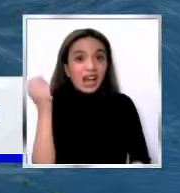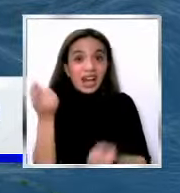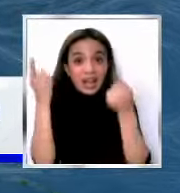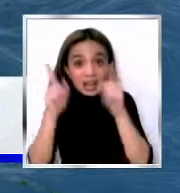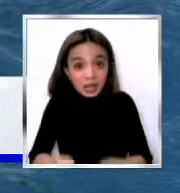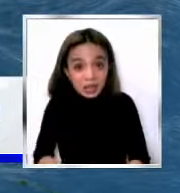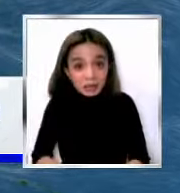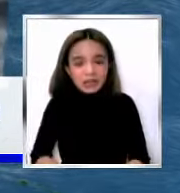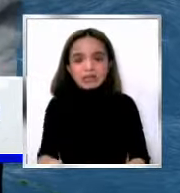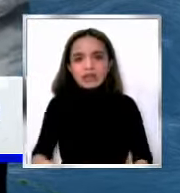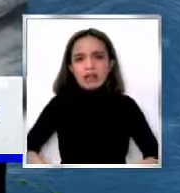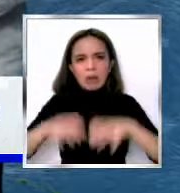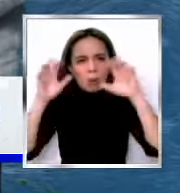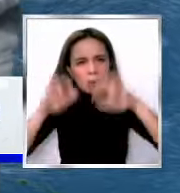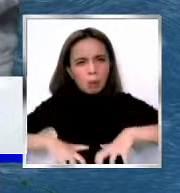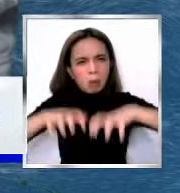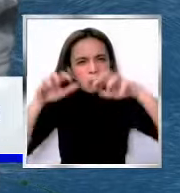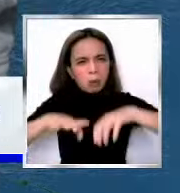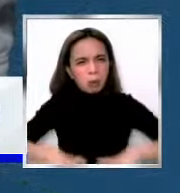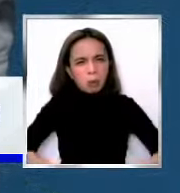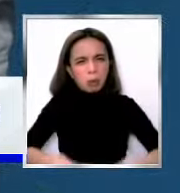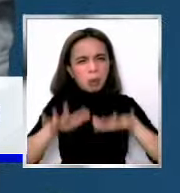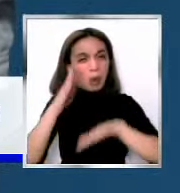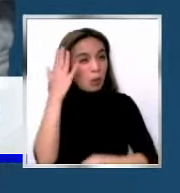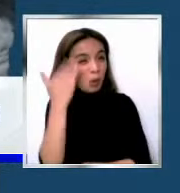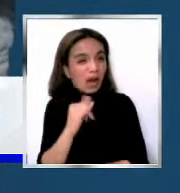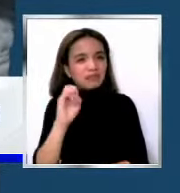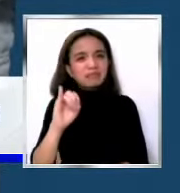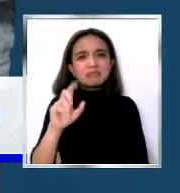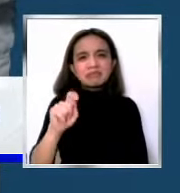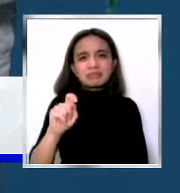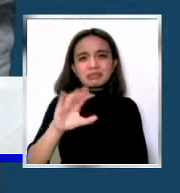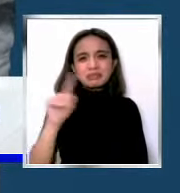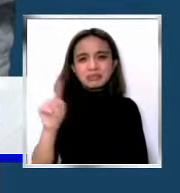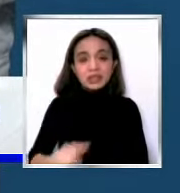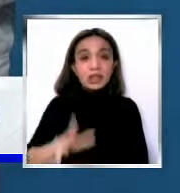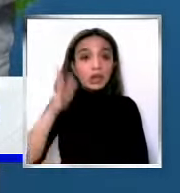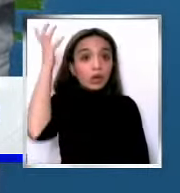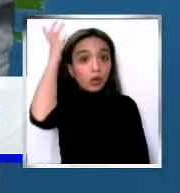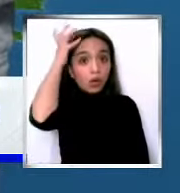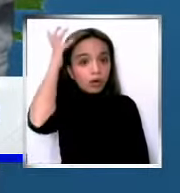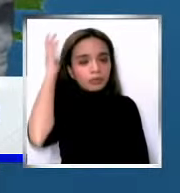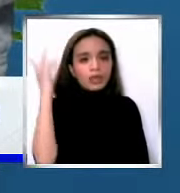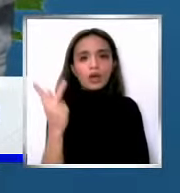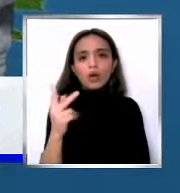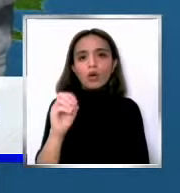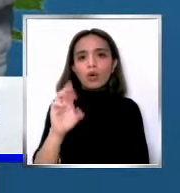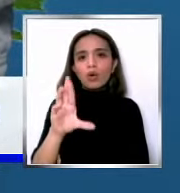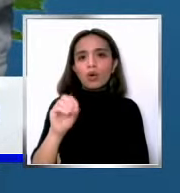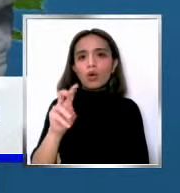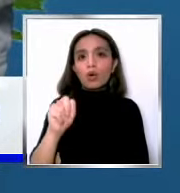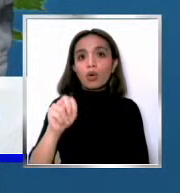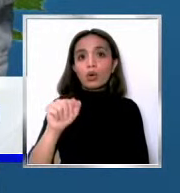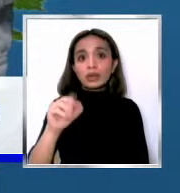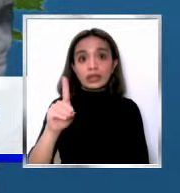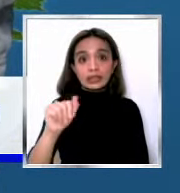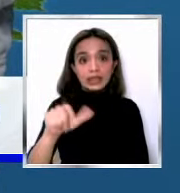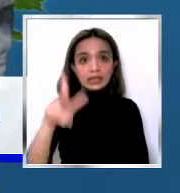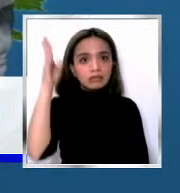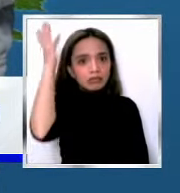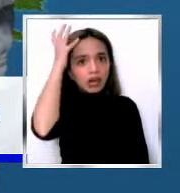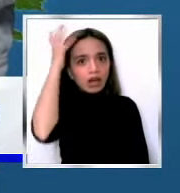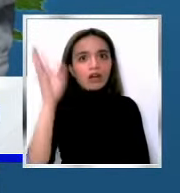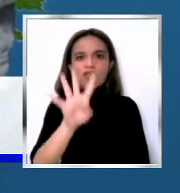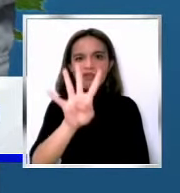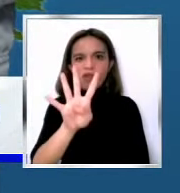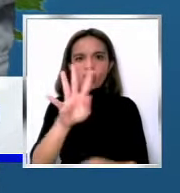Convergence Zone o yung ITZZ. Sa Corona del City, apat na bahay ang winasak ng rumaragasang baha. Umapaw kasi ang